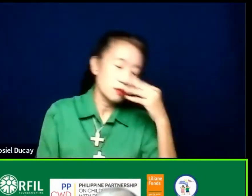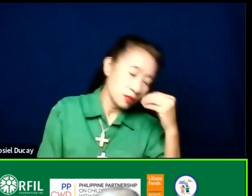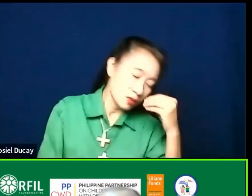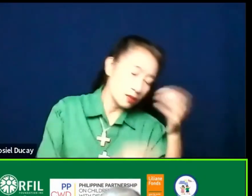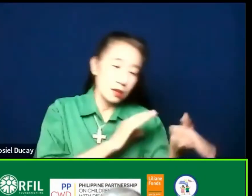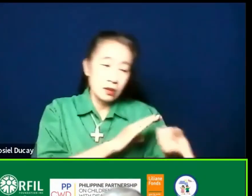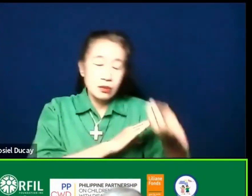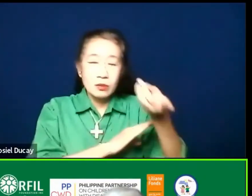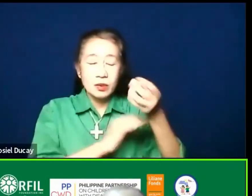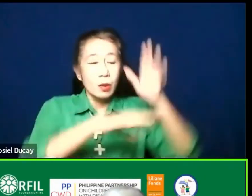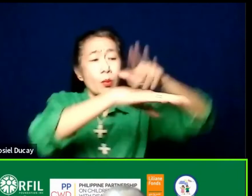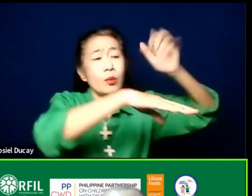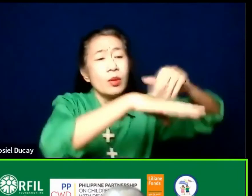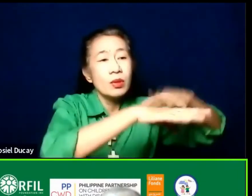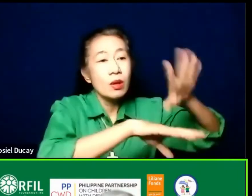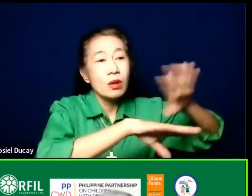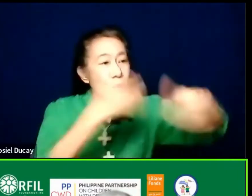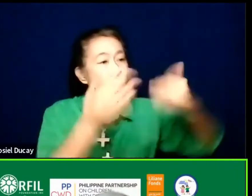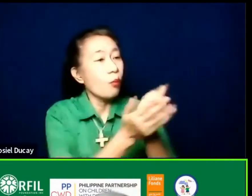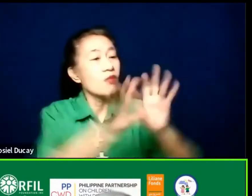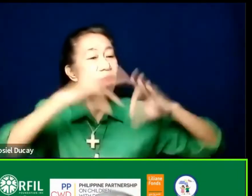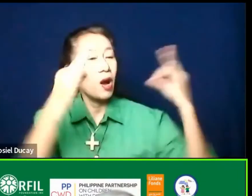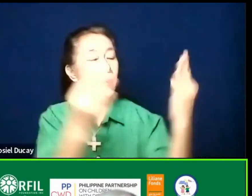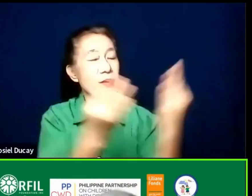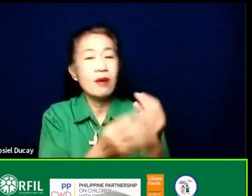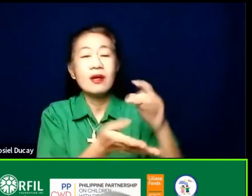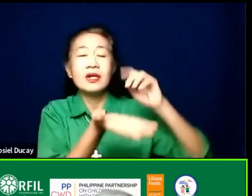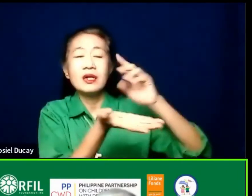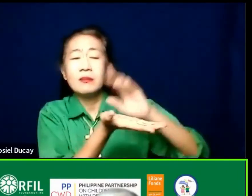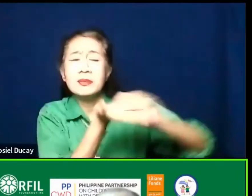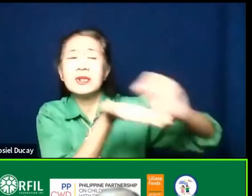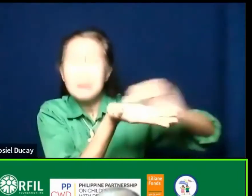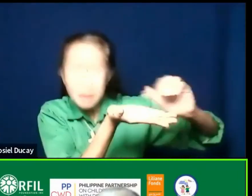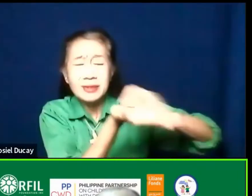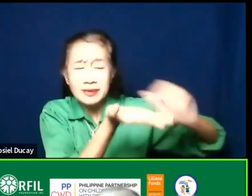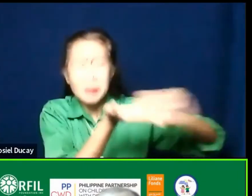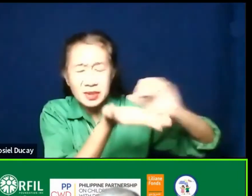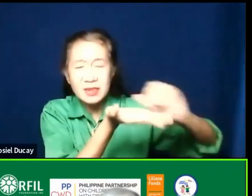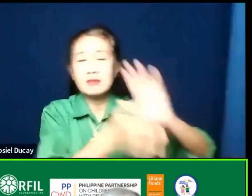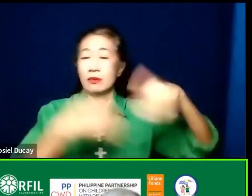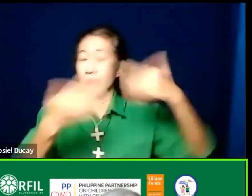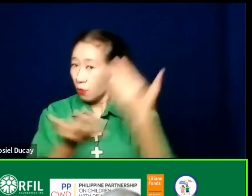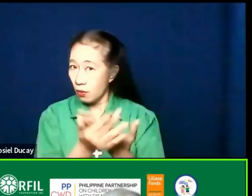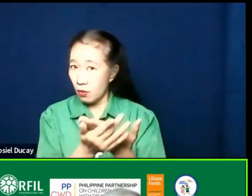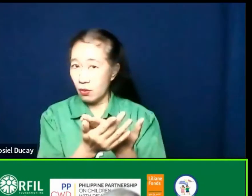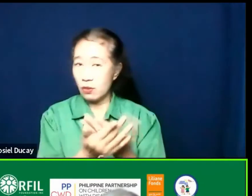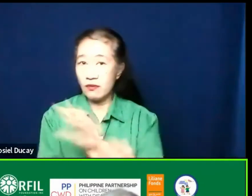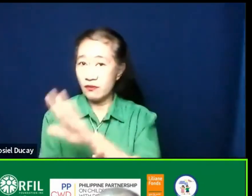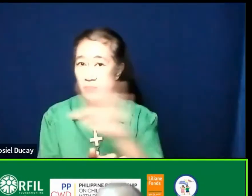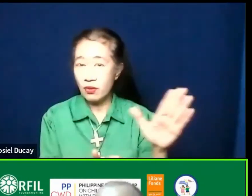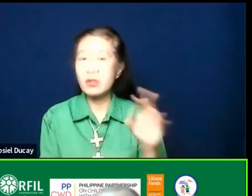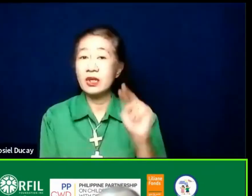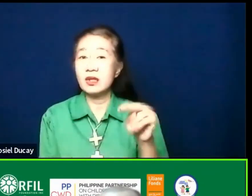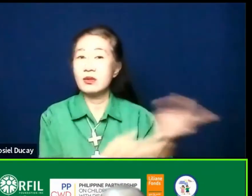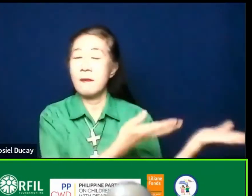araw, gigisingin mo yung buong pamilya mo. Drill, it's a drill, it's a drill. Okay, lahat ng ano nyo, kailangan yung